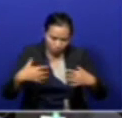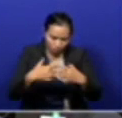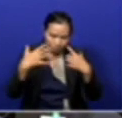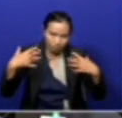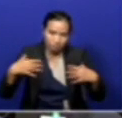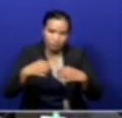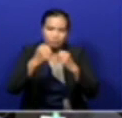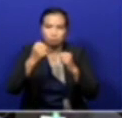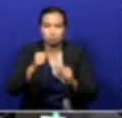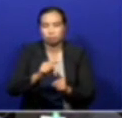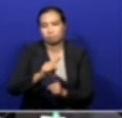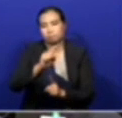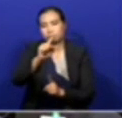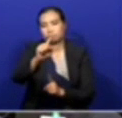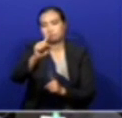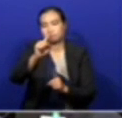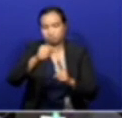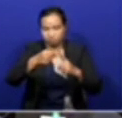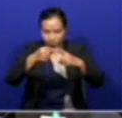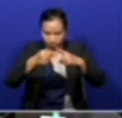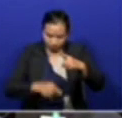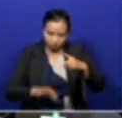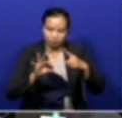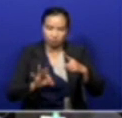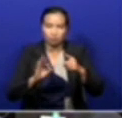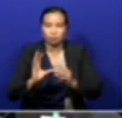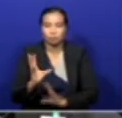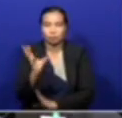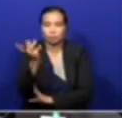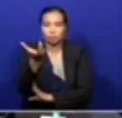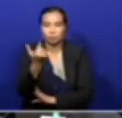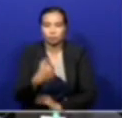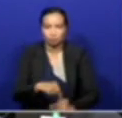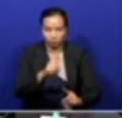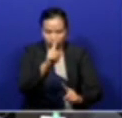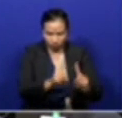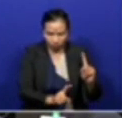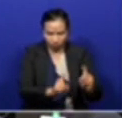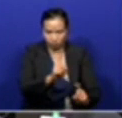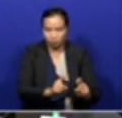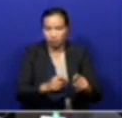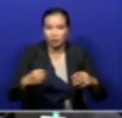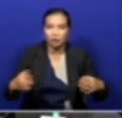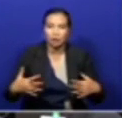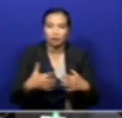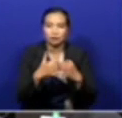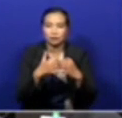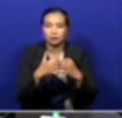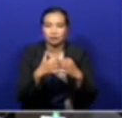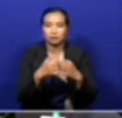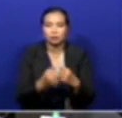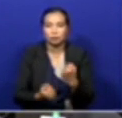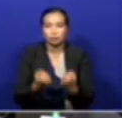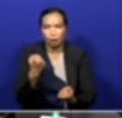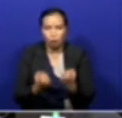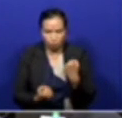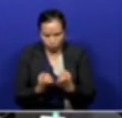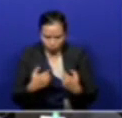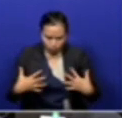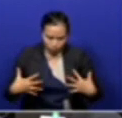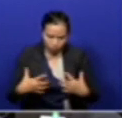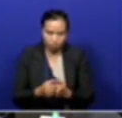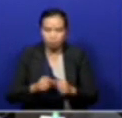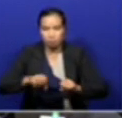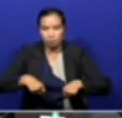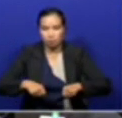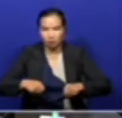งสุดอันดับ9ของโลกมีคนไทยเสียชีวิตจากอุบัติเหตุบนท้องถนนปีละประมาณ